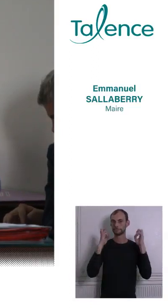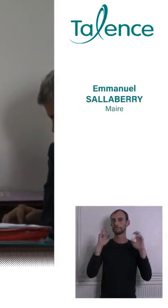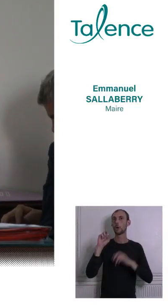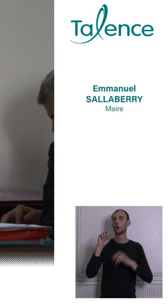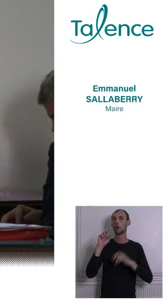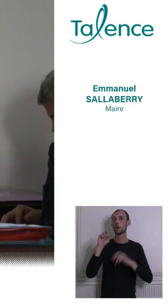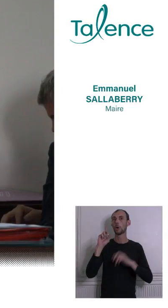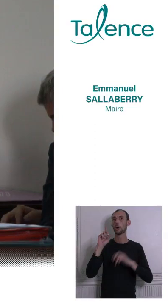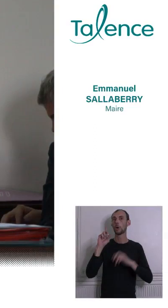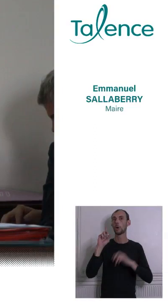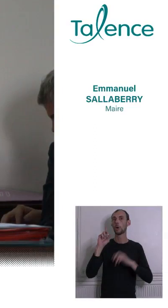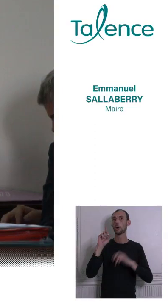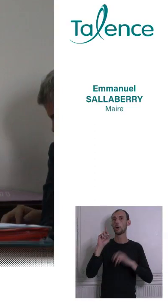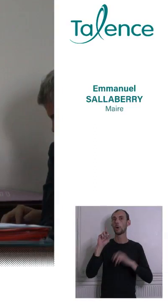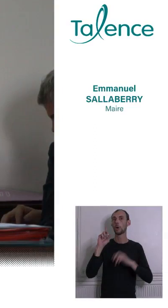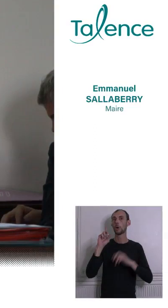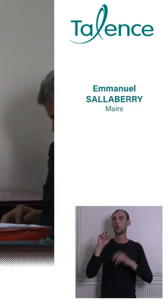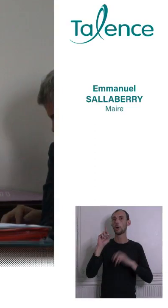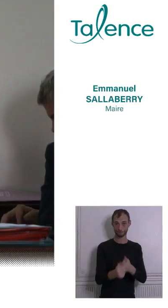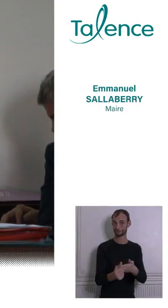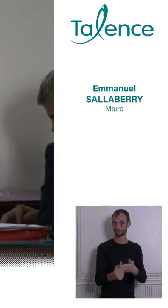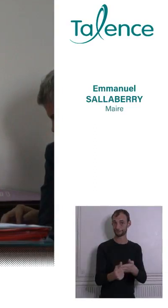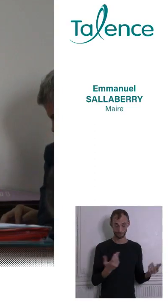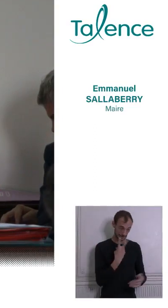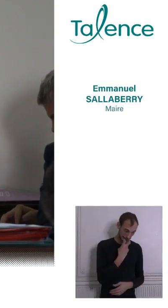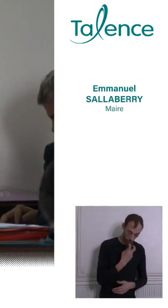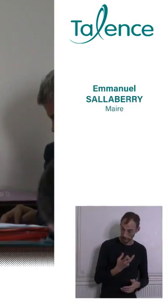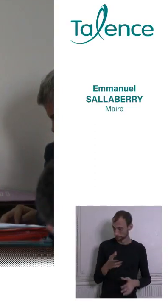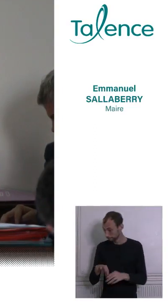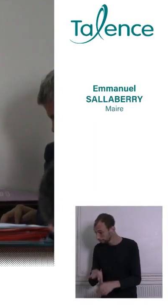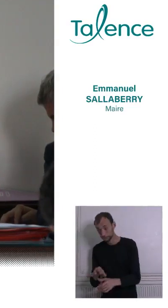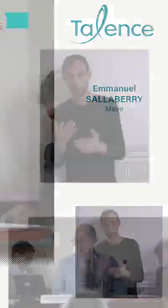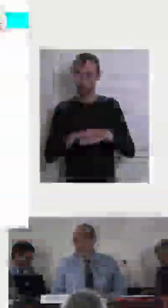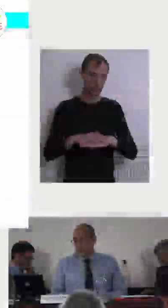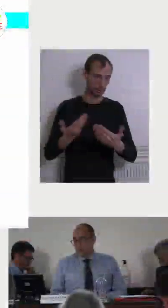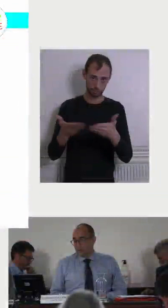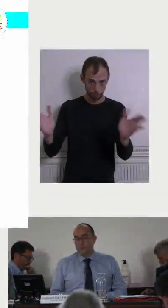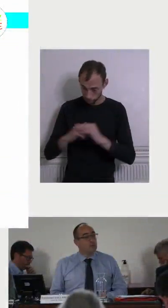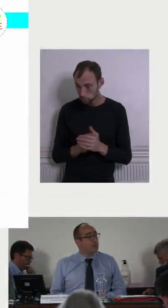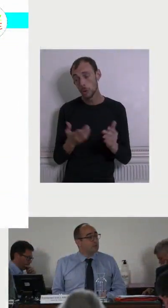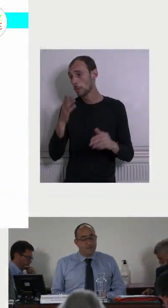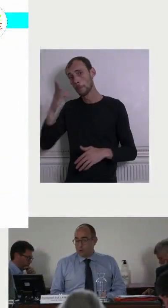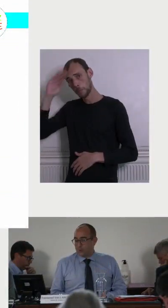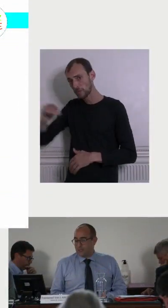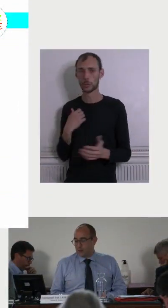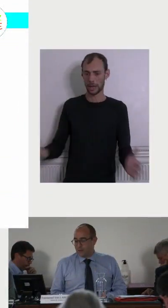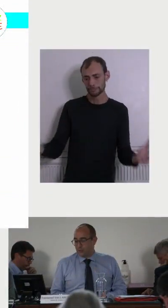juillet, de Noël et de Nouvel An. Aucun éclairage ne sera proposé durant la saison d'été.